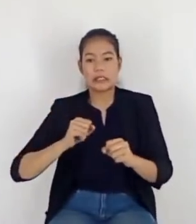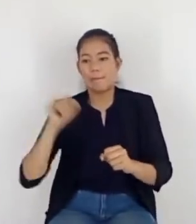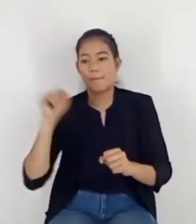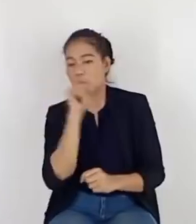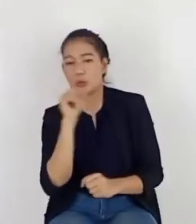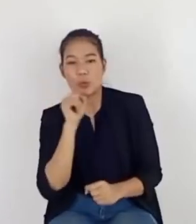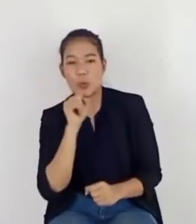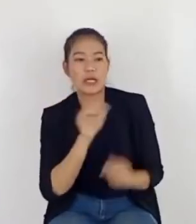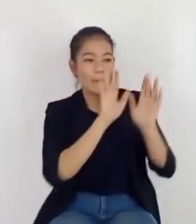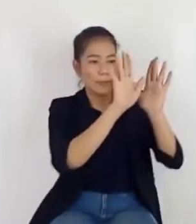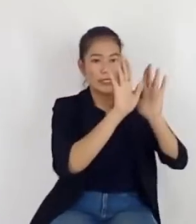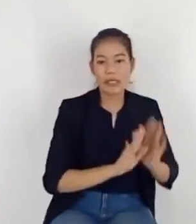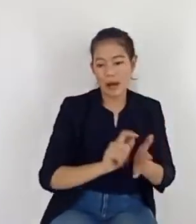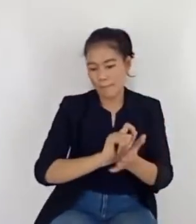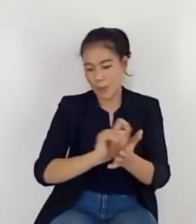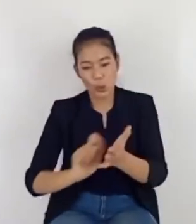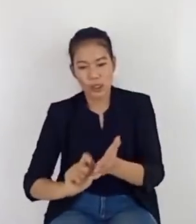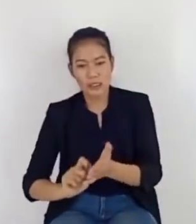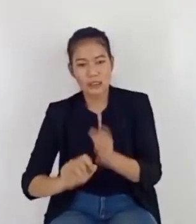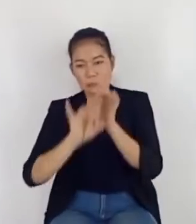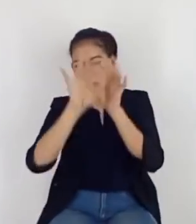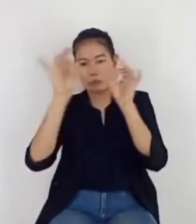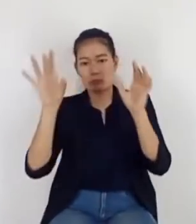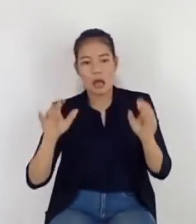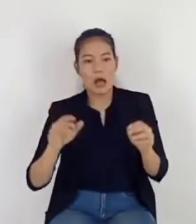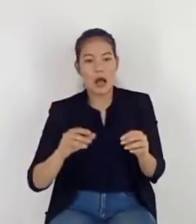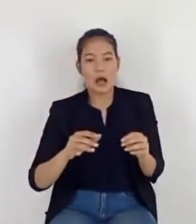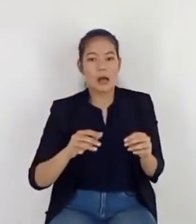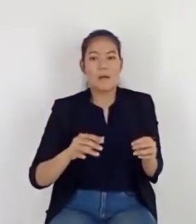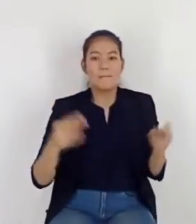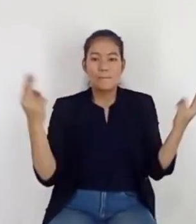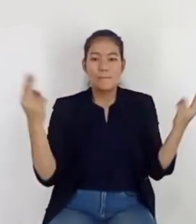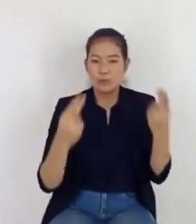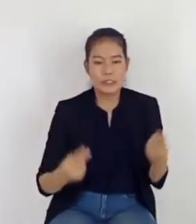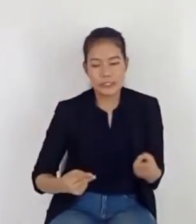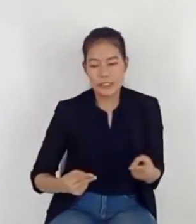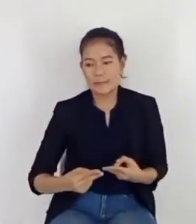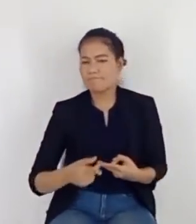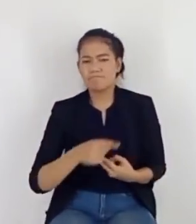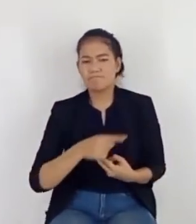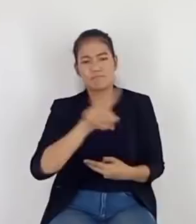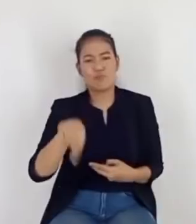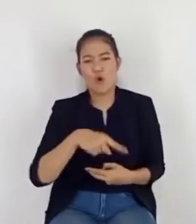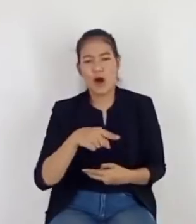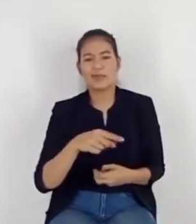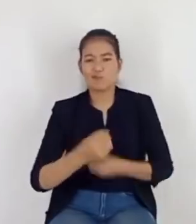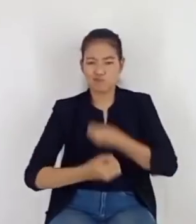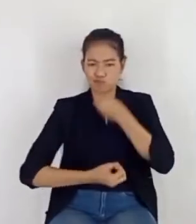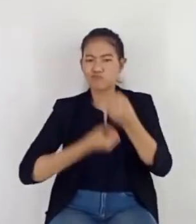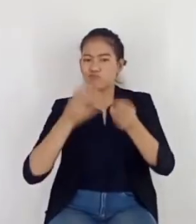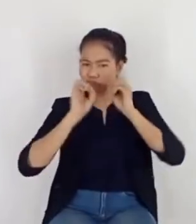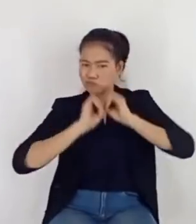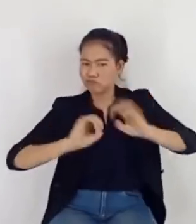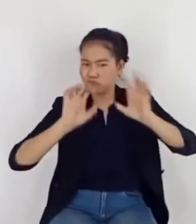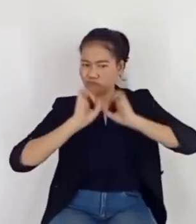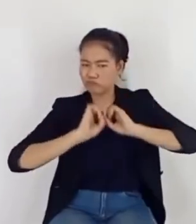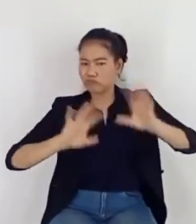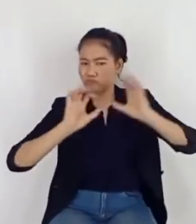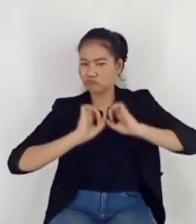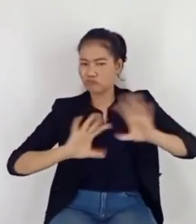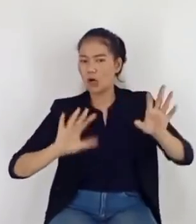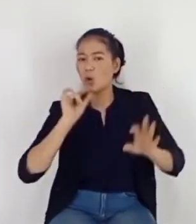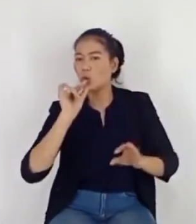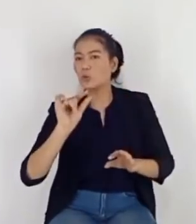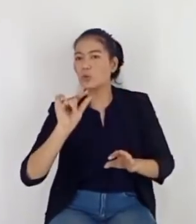suara, menulis apa saja, bikin puisi apa saja. Berserulah supaya orang sadar